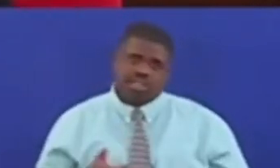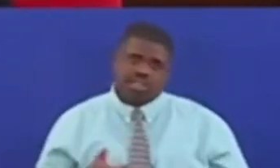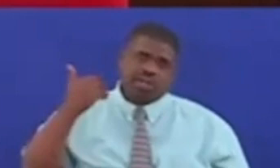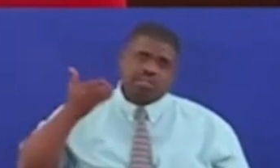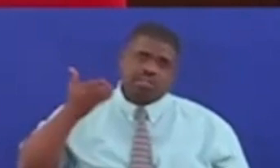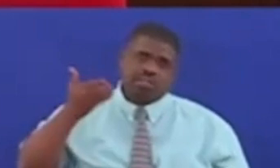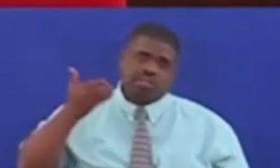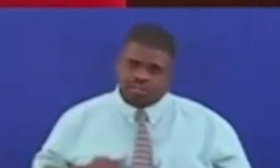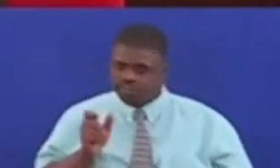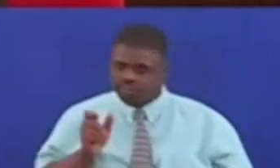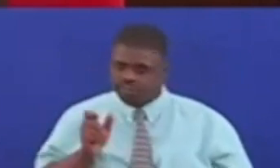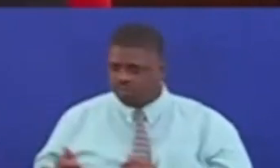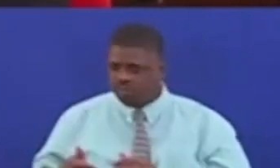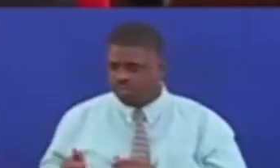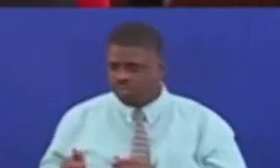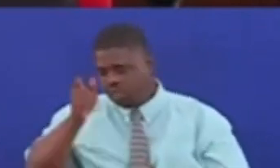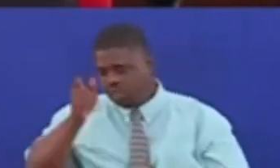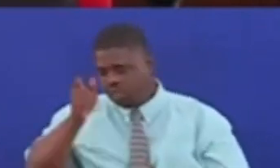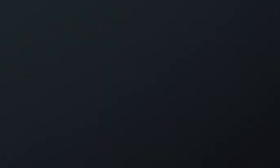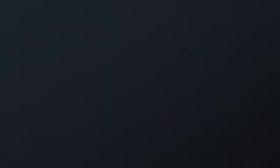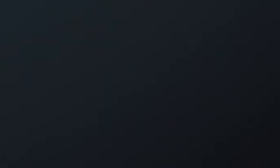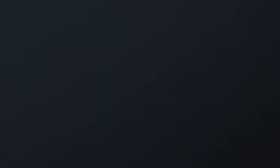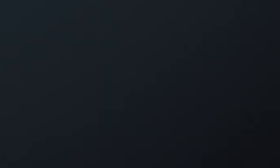Mfugaji eti ng'ombe zimeingia shambani.